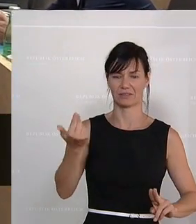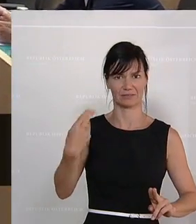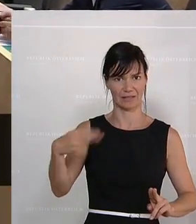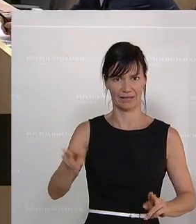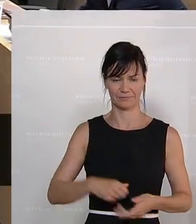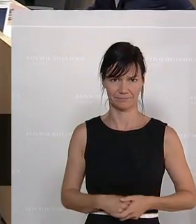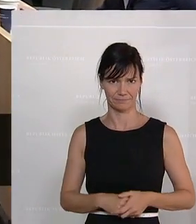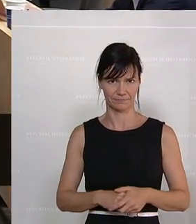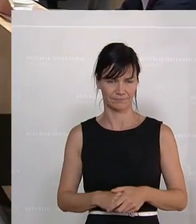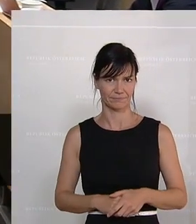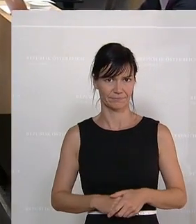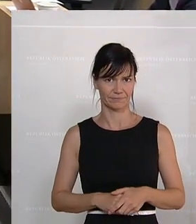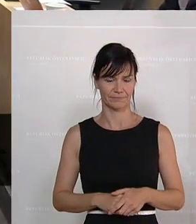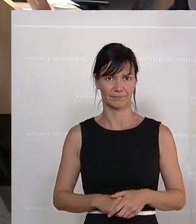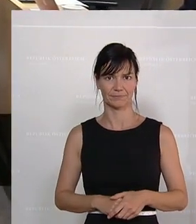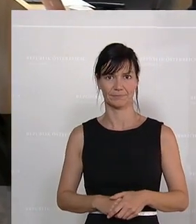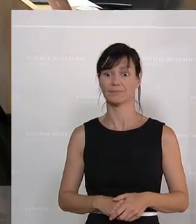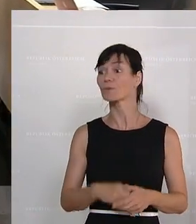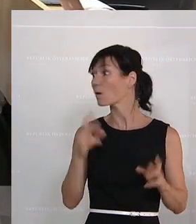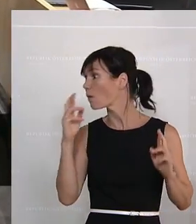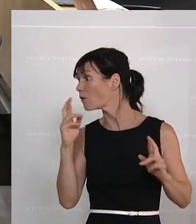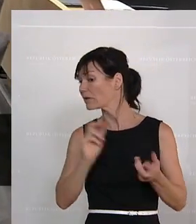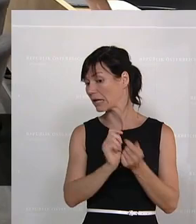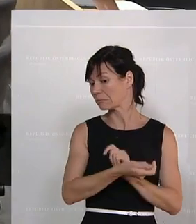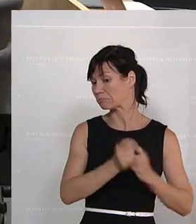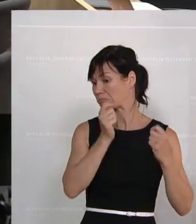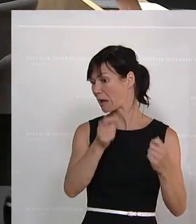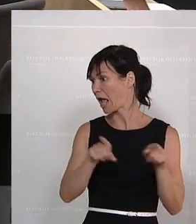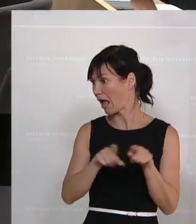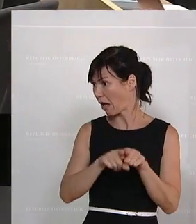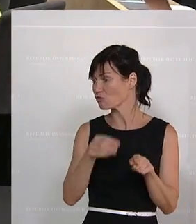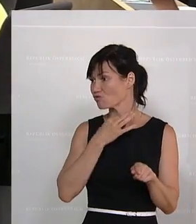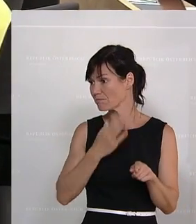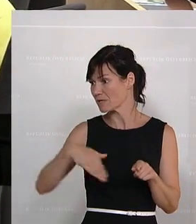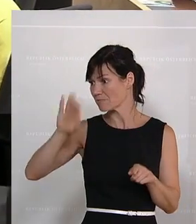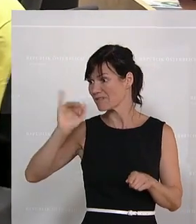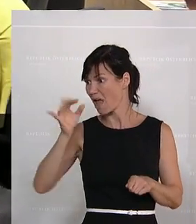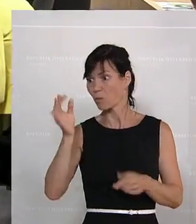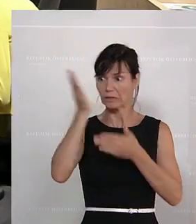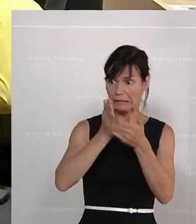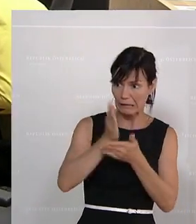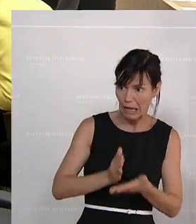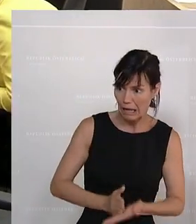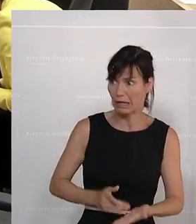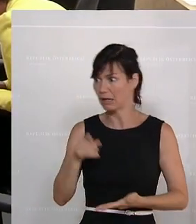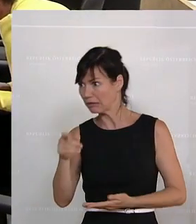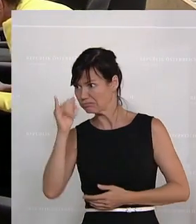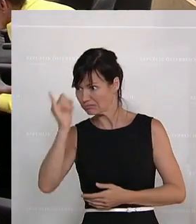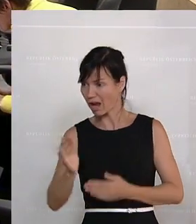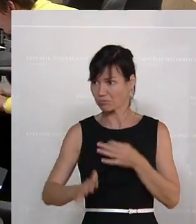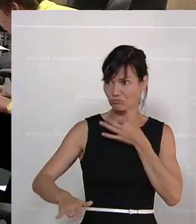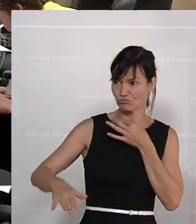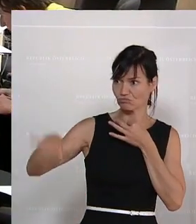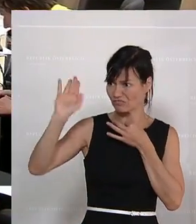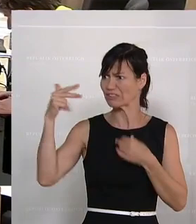ich hoffe dass sie auch diesen abänderungsantrag zustimmen und den paketen oder zumindest teilen davon die auf jeden fall seinem sinne dass er